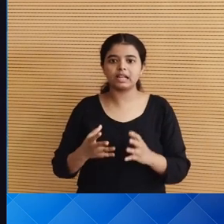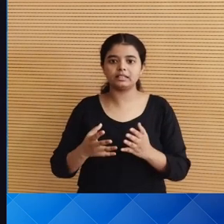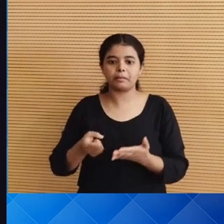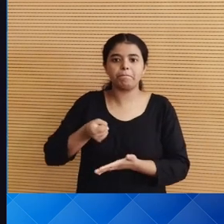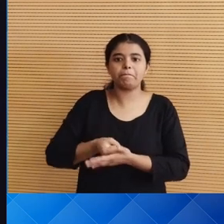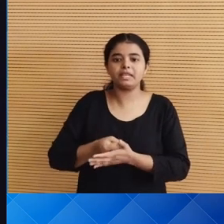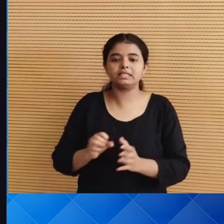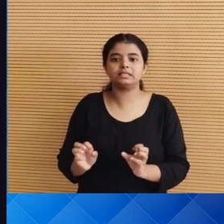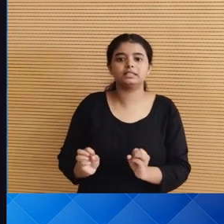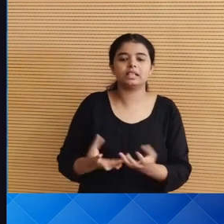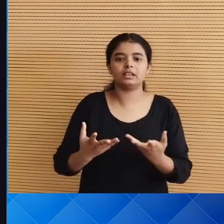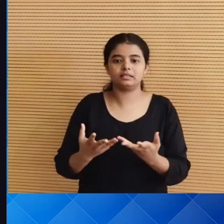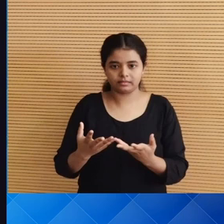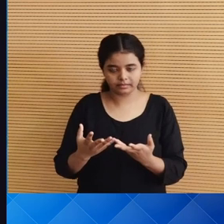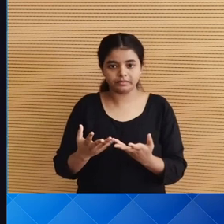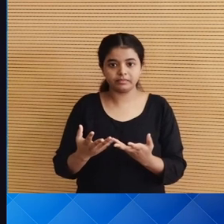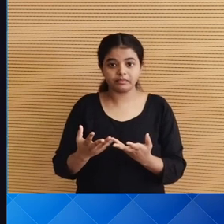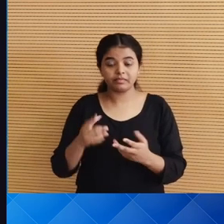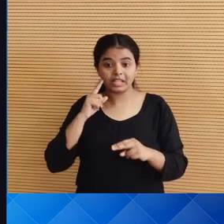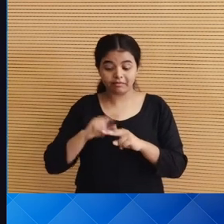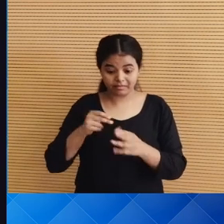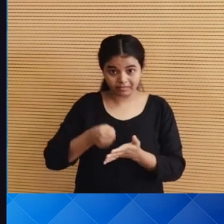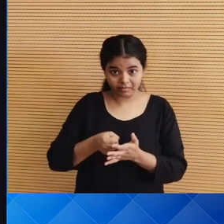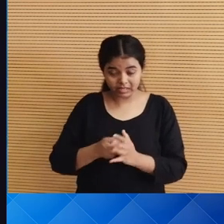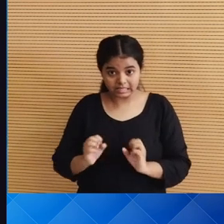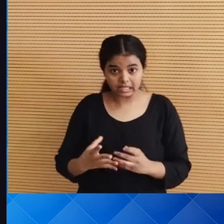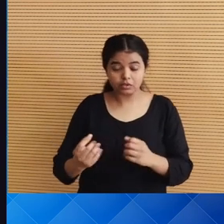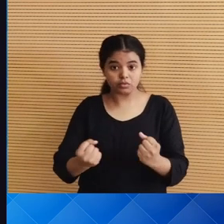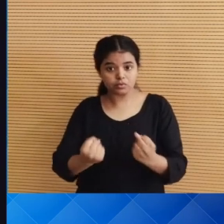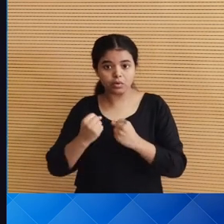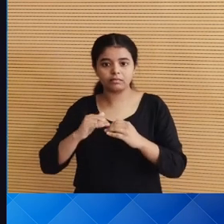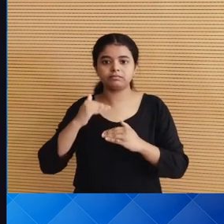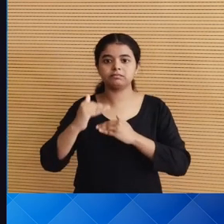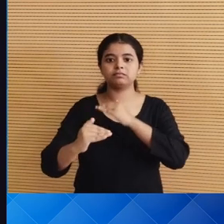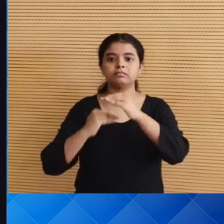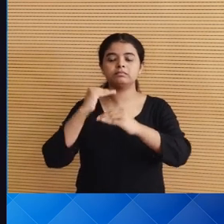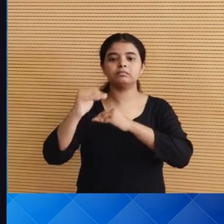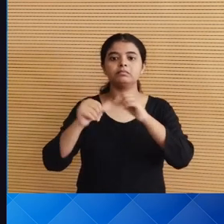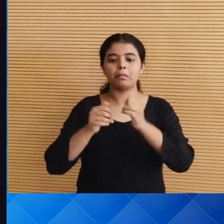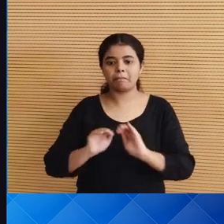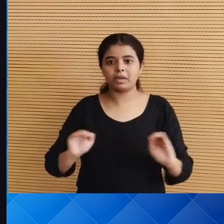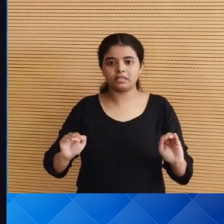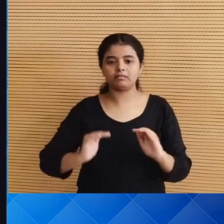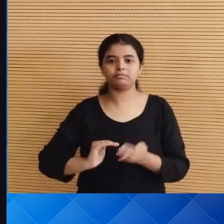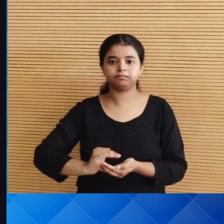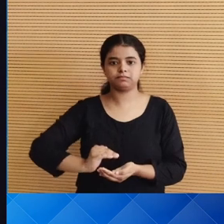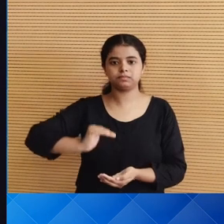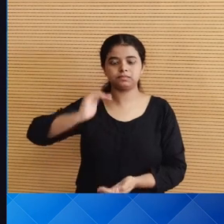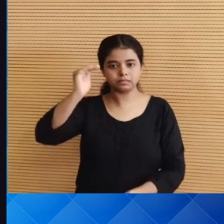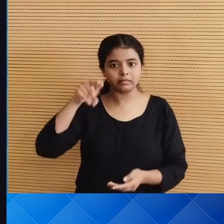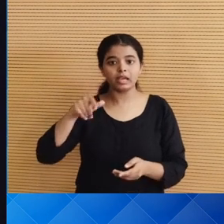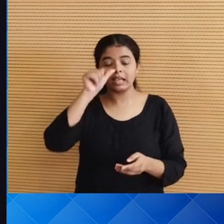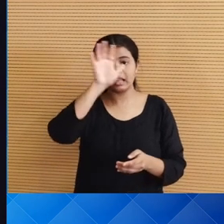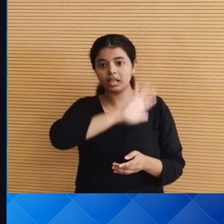है, नींव गढ़ी जाती है, ताकि आगे चल के ये सभी बच्चे भारत के एक